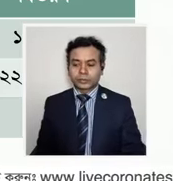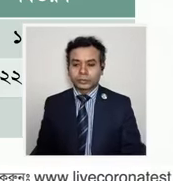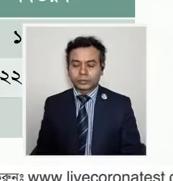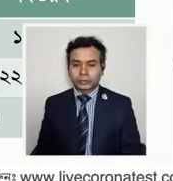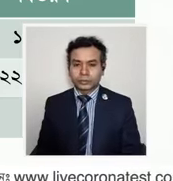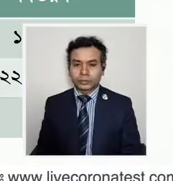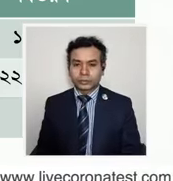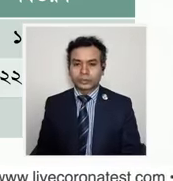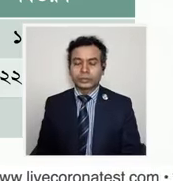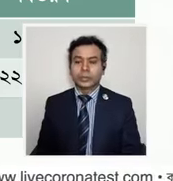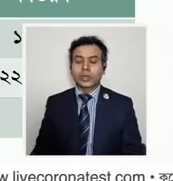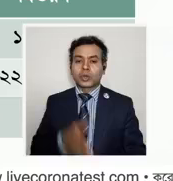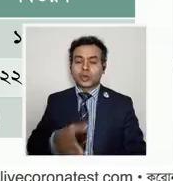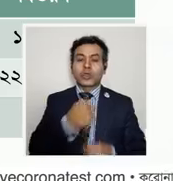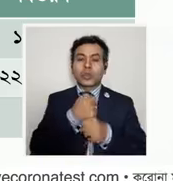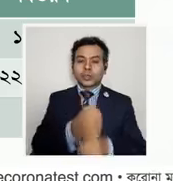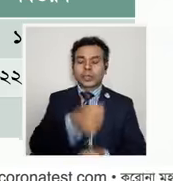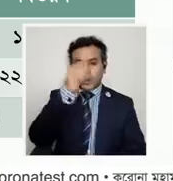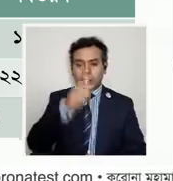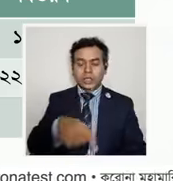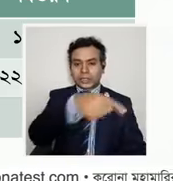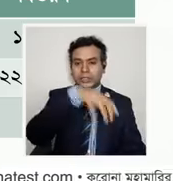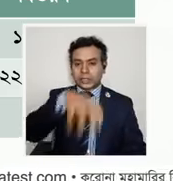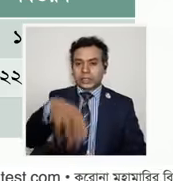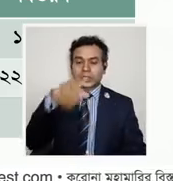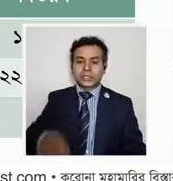22,49,275টি। বর্তমানে মজুত আছে